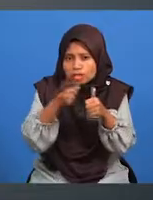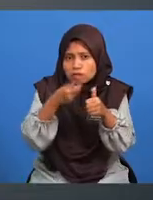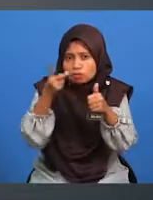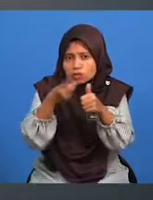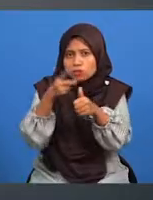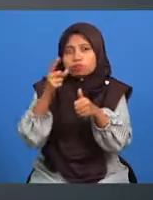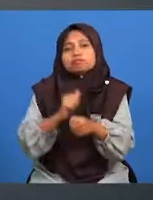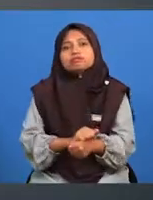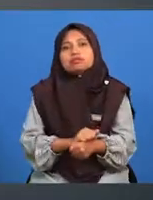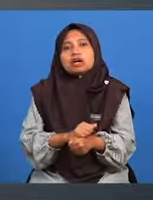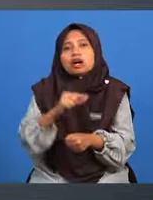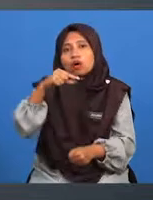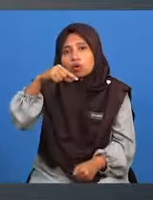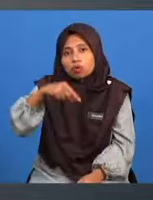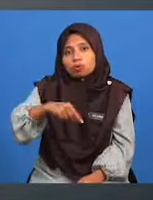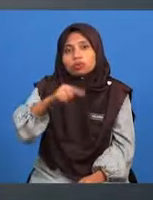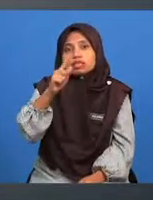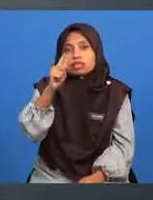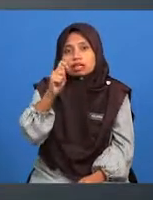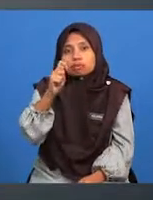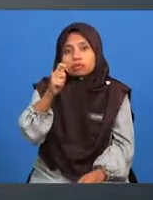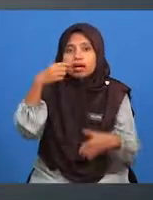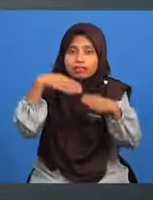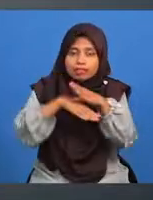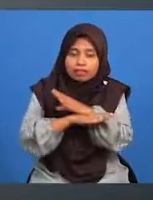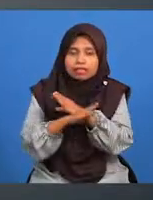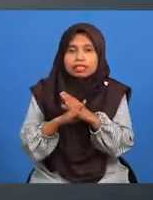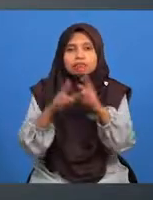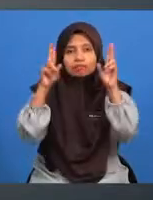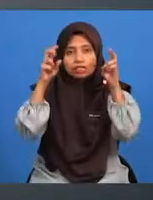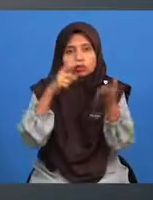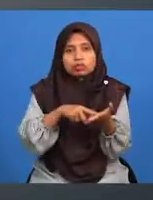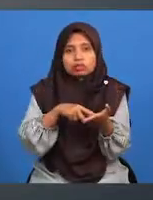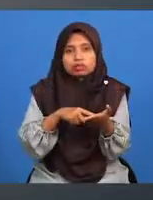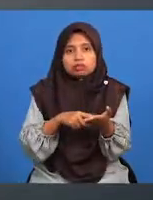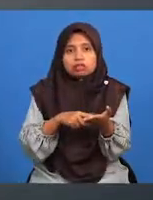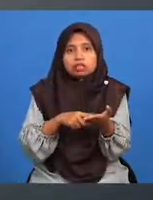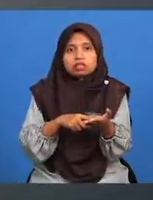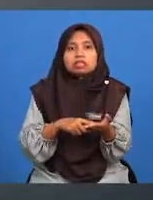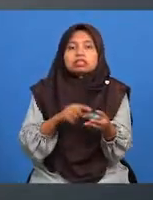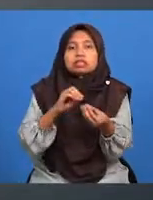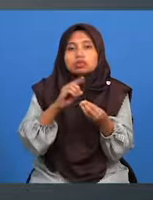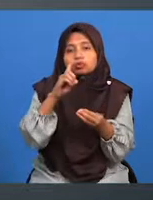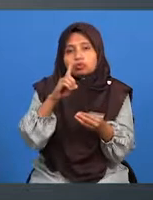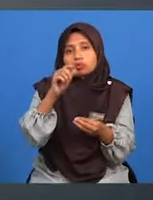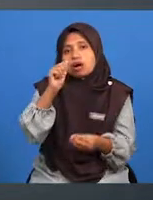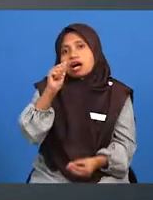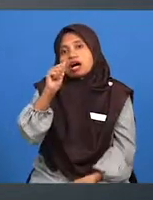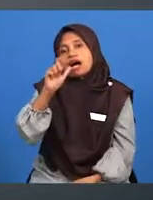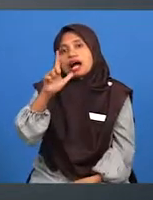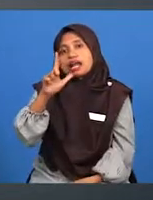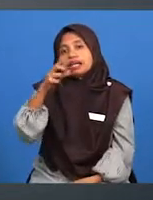ukudut tabarruat yang akan dibincangkan dalam bab ini, iaitu Al-Hibah,